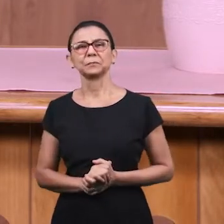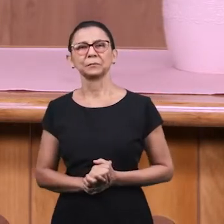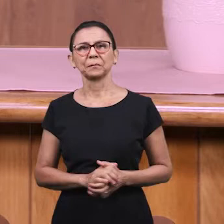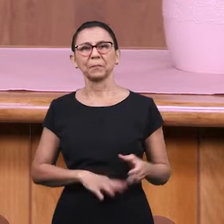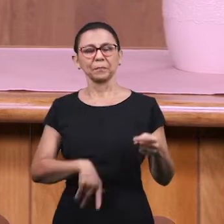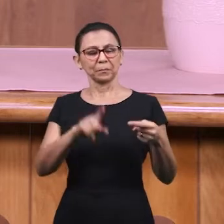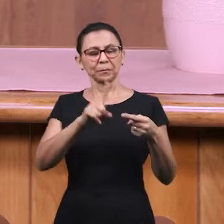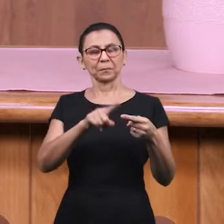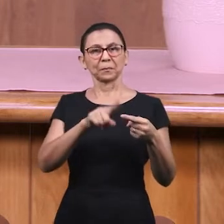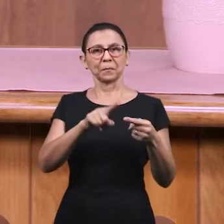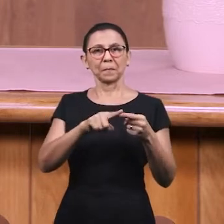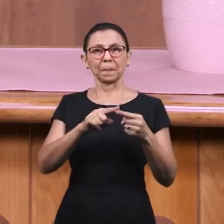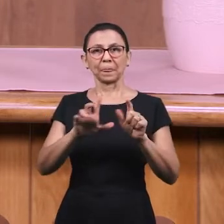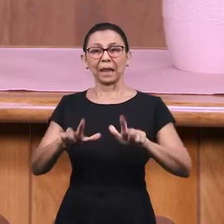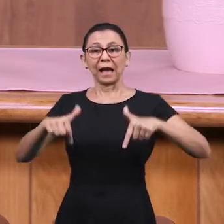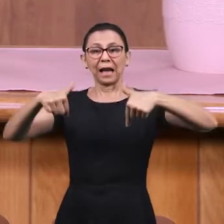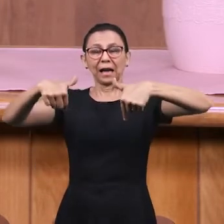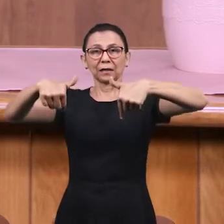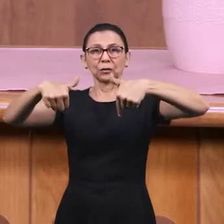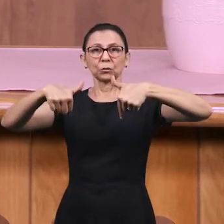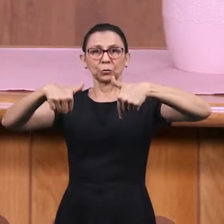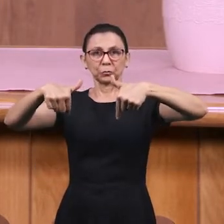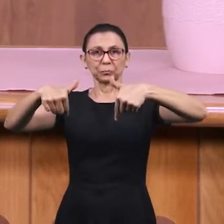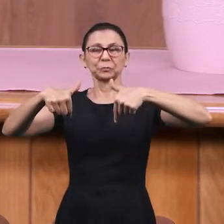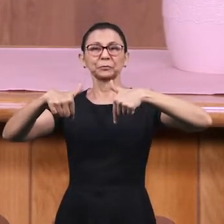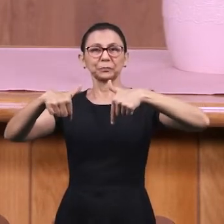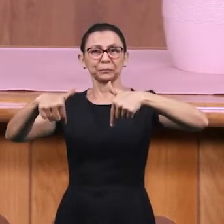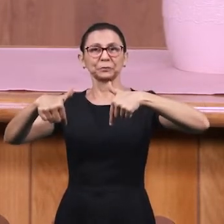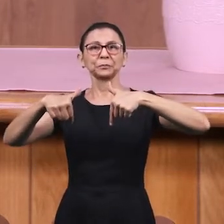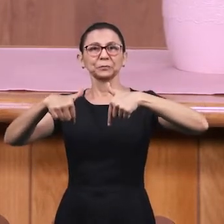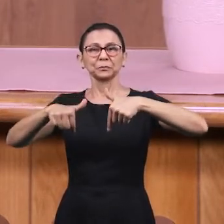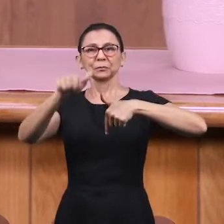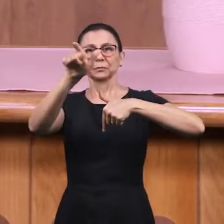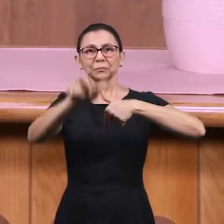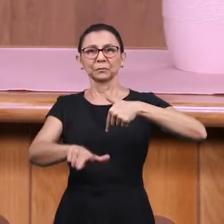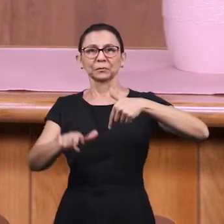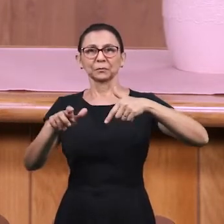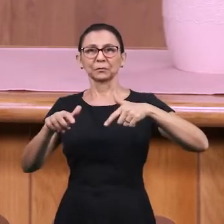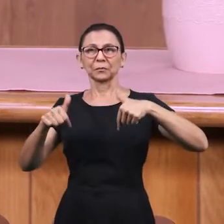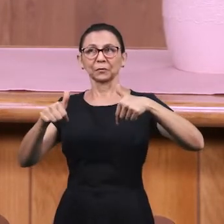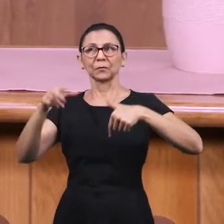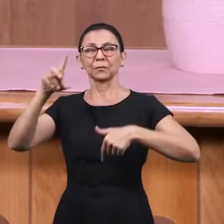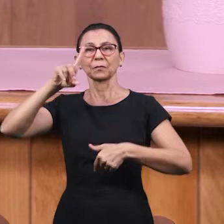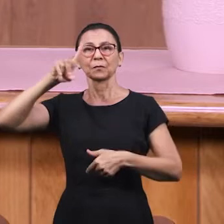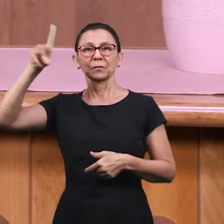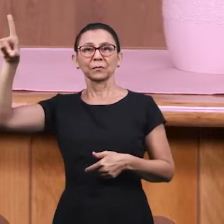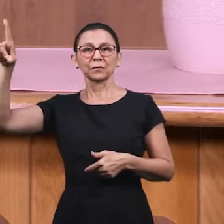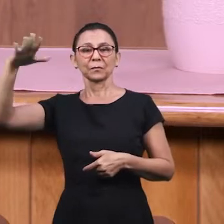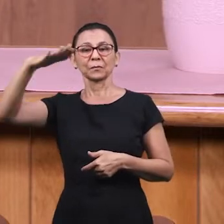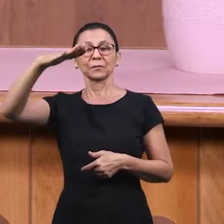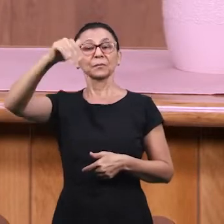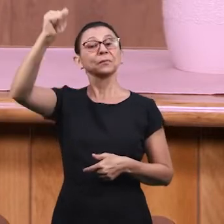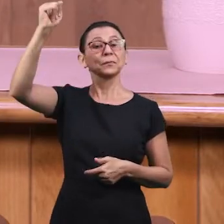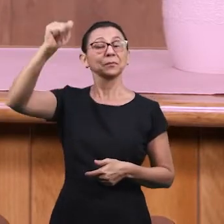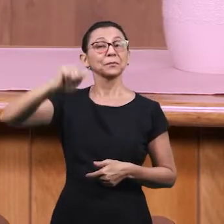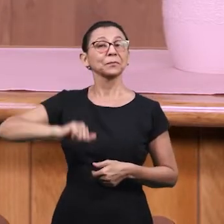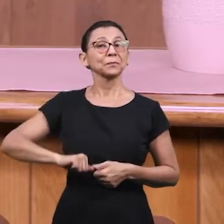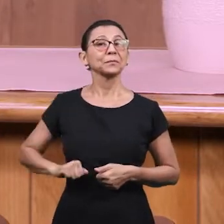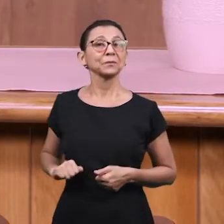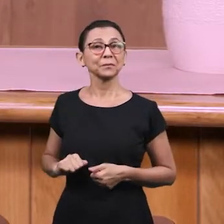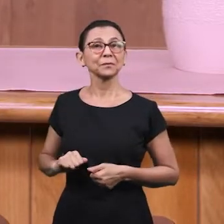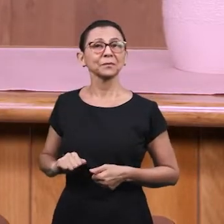момент – это акт спасения. Когда человек призывается, то, когда с ним происходит